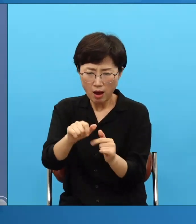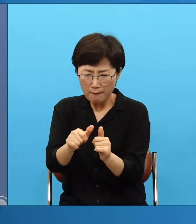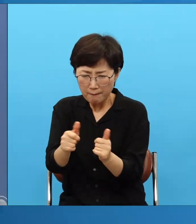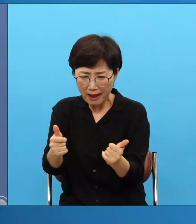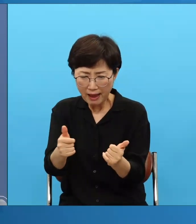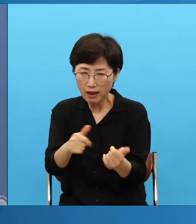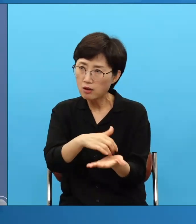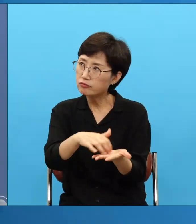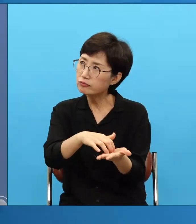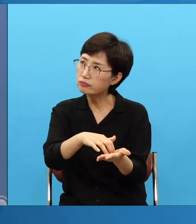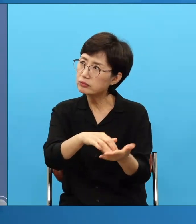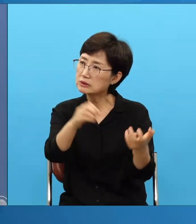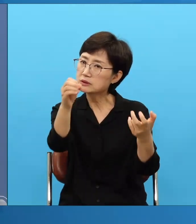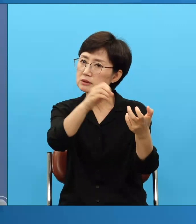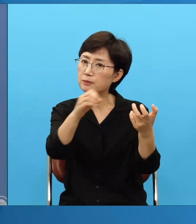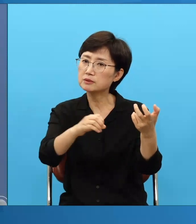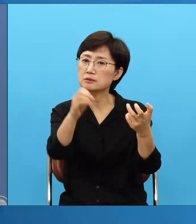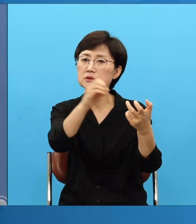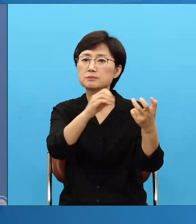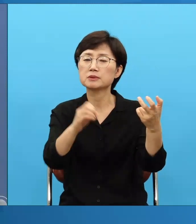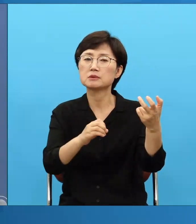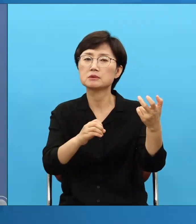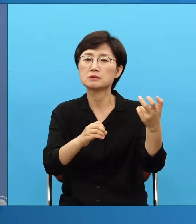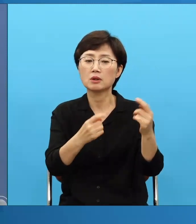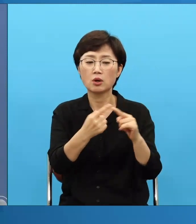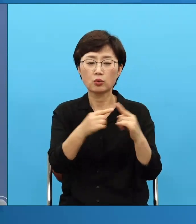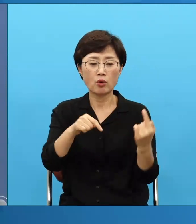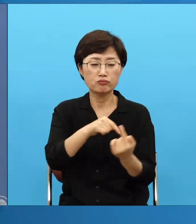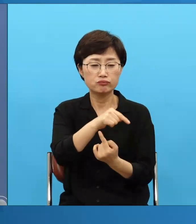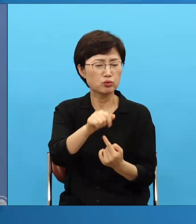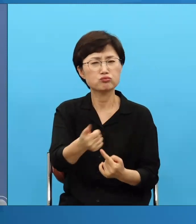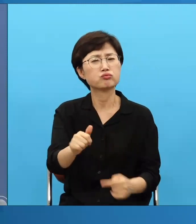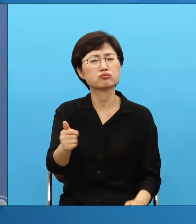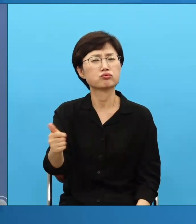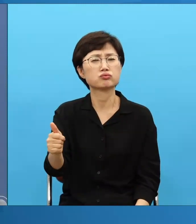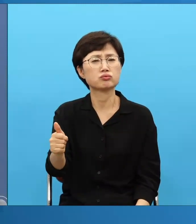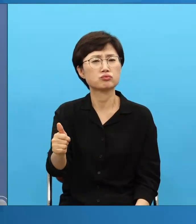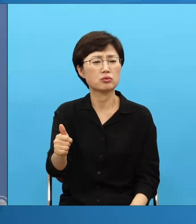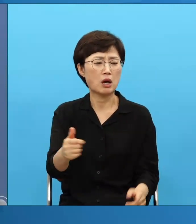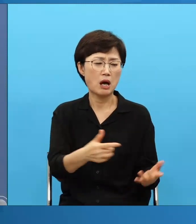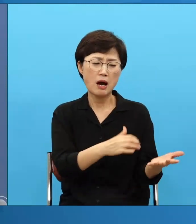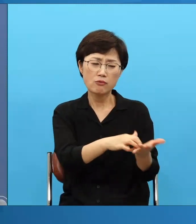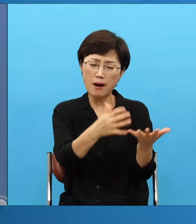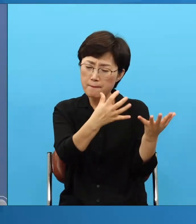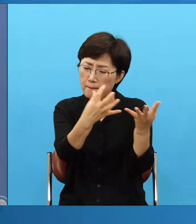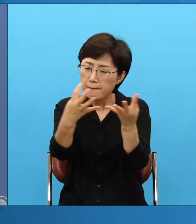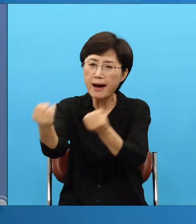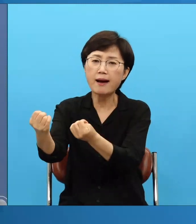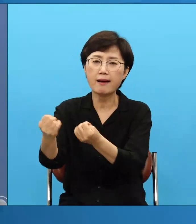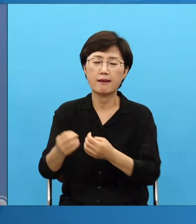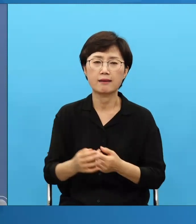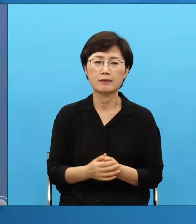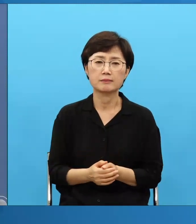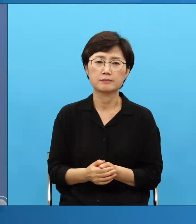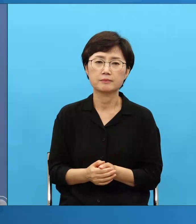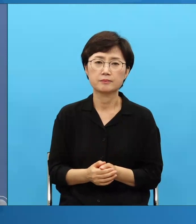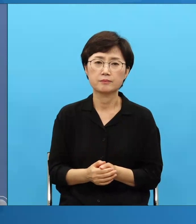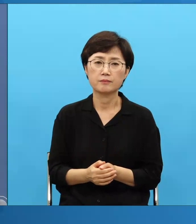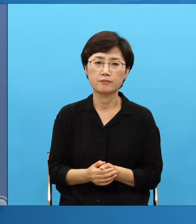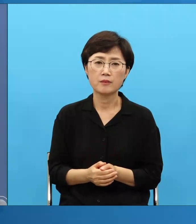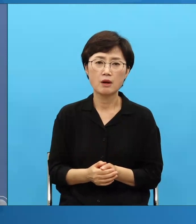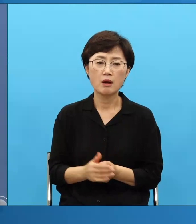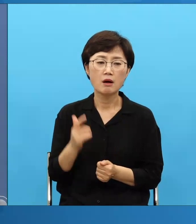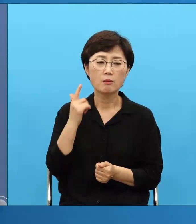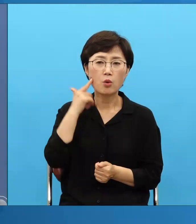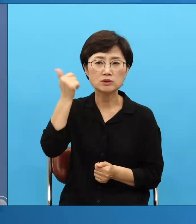national pastors couple retreat, and about 교회가 안 70% of the churches are dying away because it's not able to survive. 목사님 차비가 없어가지고